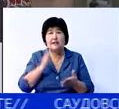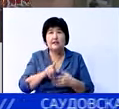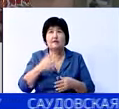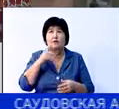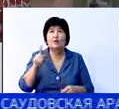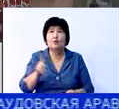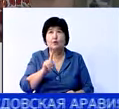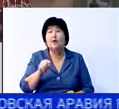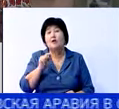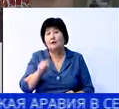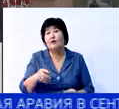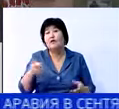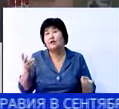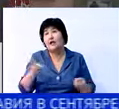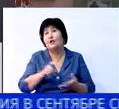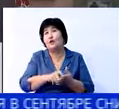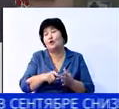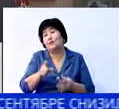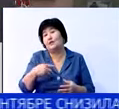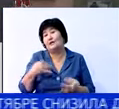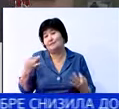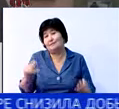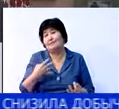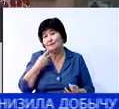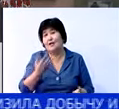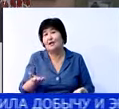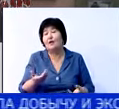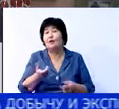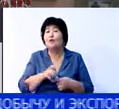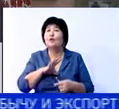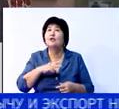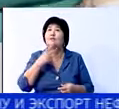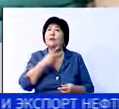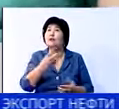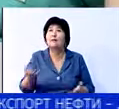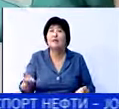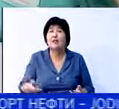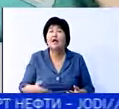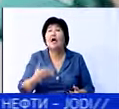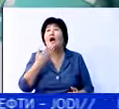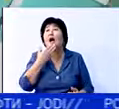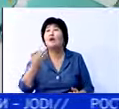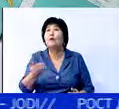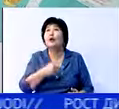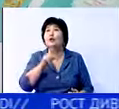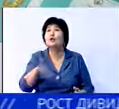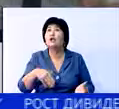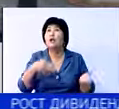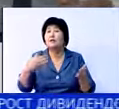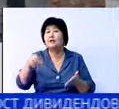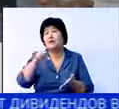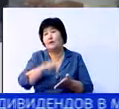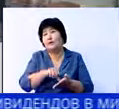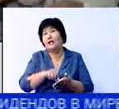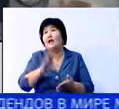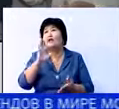музее, и вот именно вот эта комната заинтересовала. Было очень интересно посмотреть. Ну а напоследок желающих пригласили принять